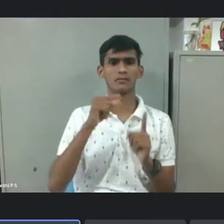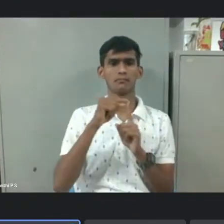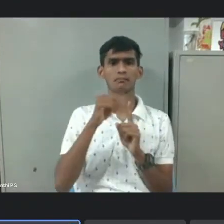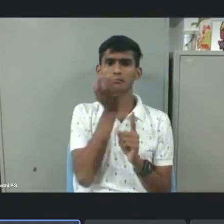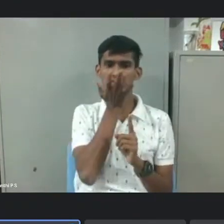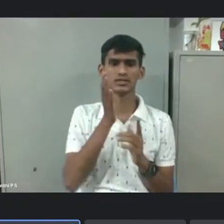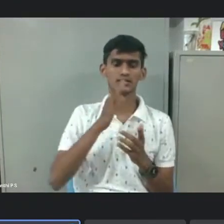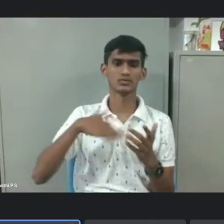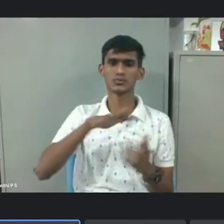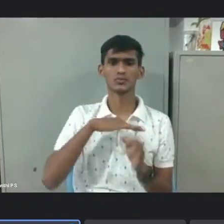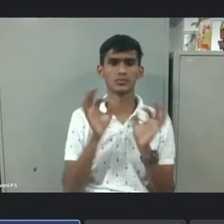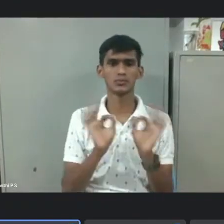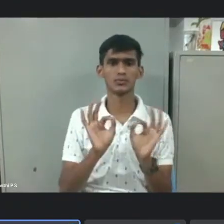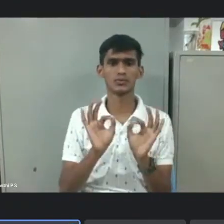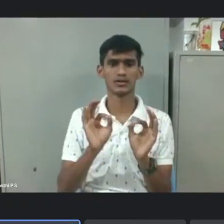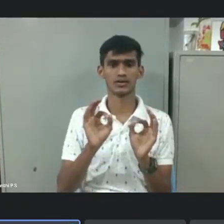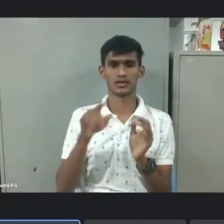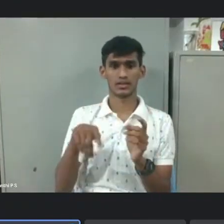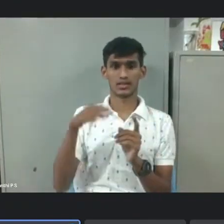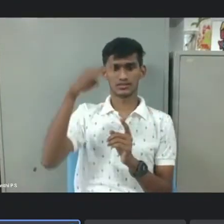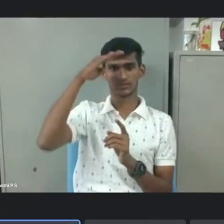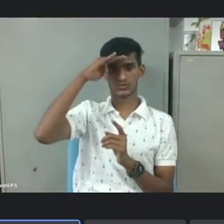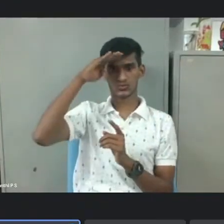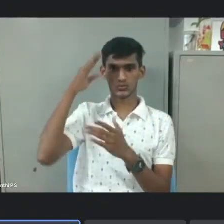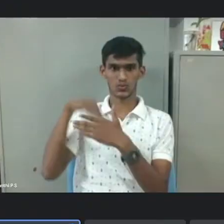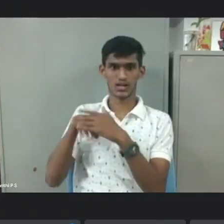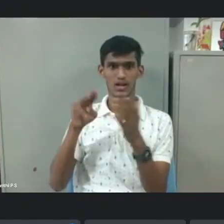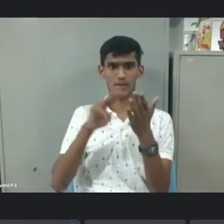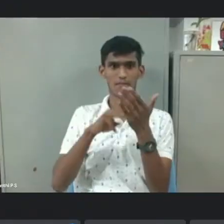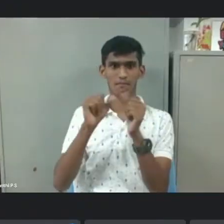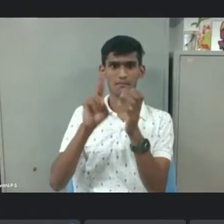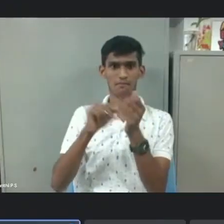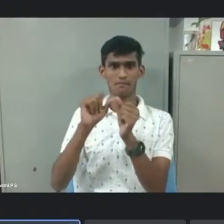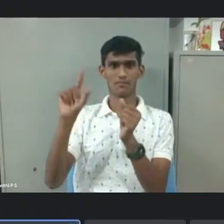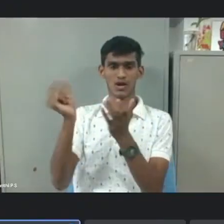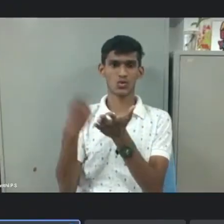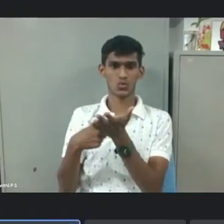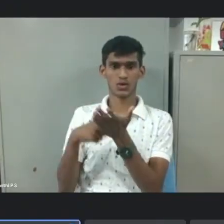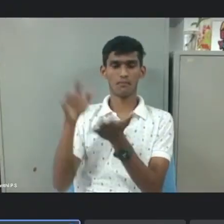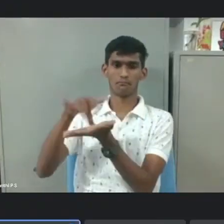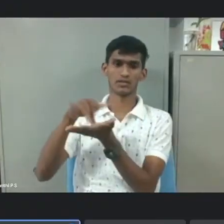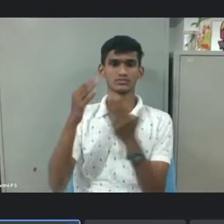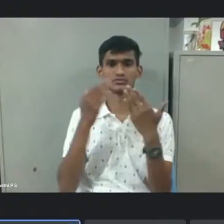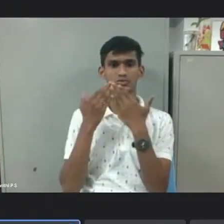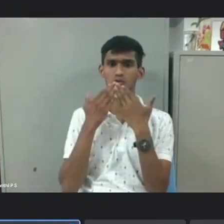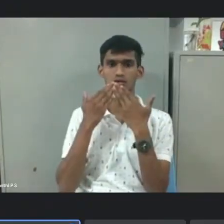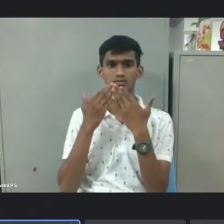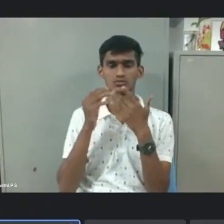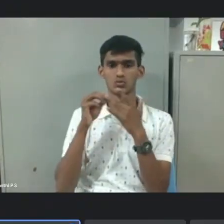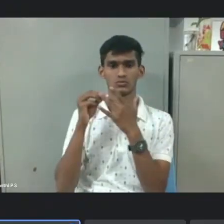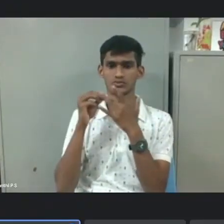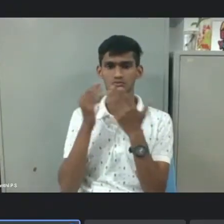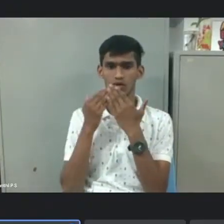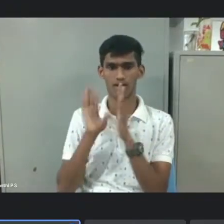ഇവിടെ മണലൂര് എന്ന് പറയുന്ന തൃശ്ശൂര് അടുത്താണ് ഈ പോണത്, ഈ ഭാഗത്തുനിന്ന് കുട്ടികള്. പിന്നെ കുന്നംകുളത്ത് ഉണ്ടായിരുന്ന ഇപ്പൊ കുന്നംകുളത്ത് അവിടെ